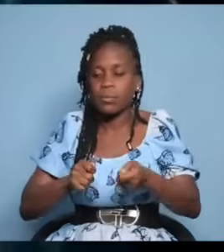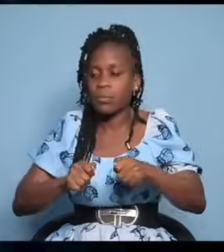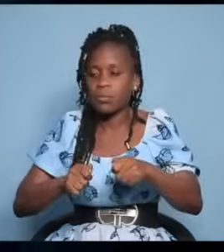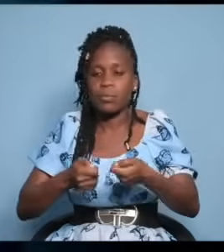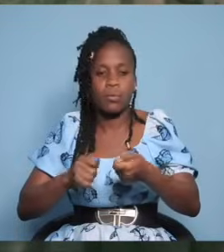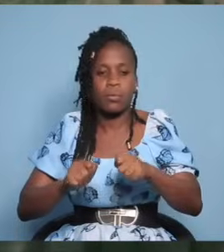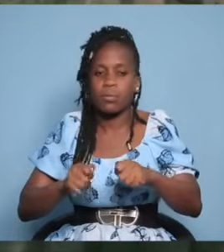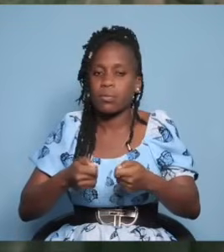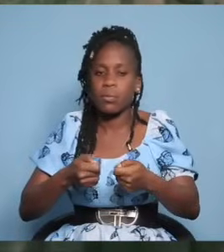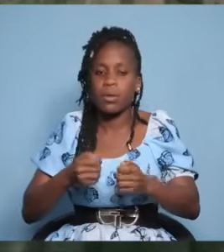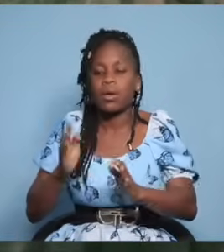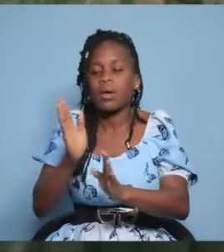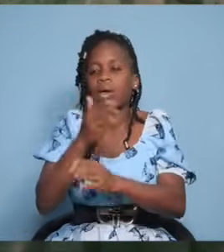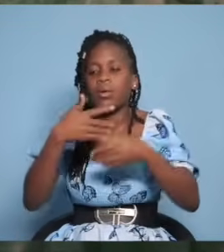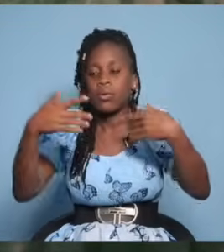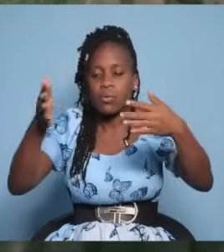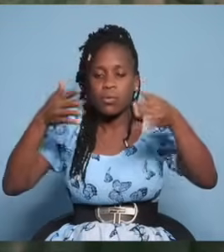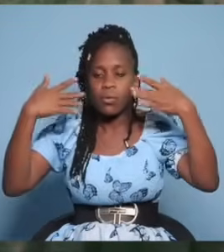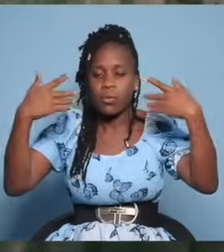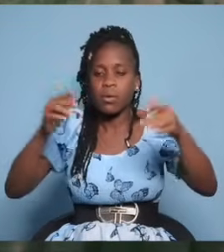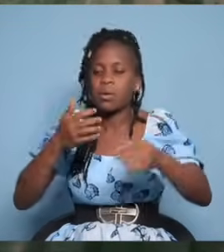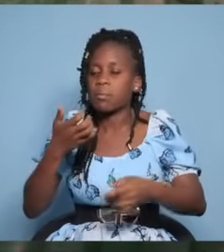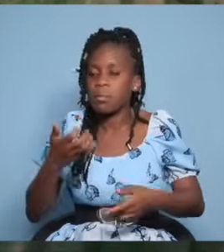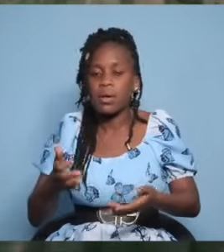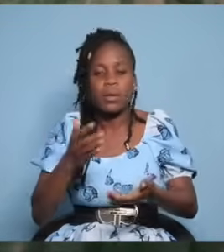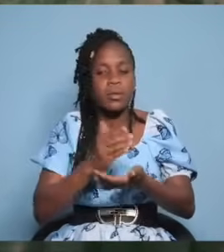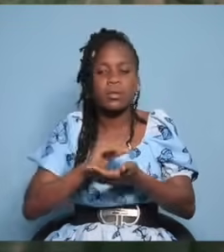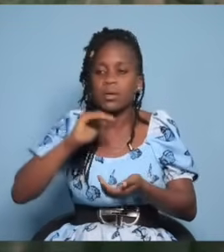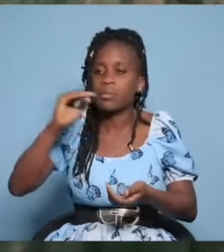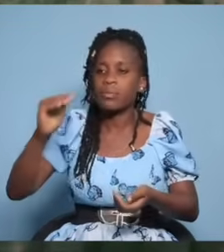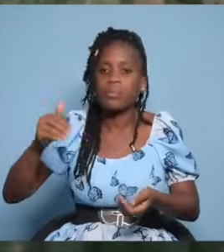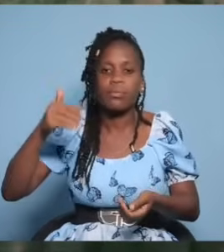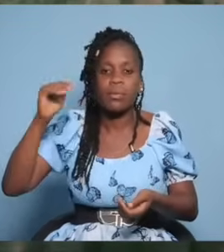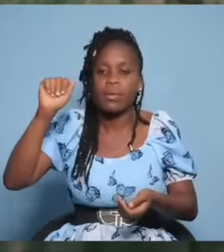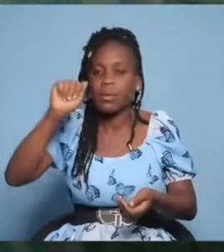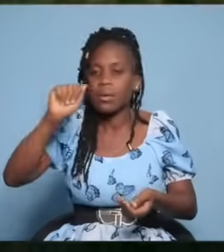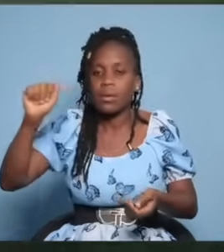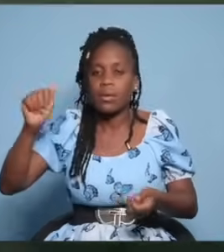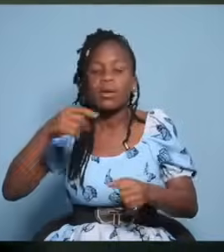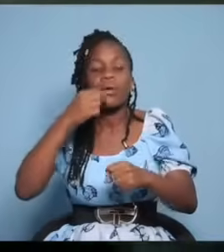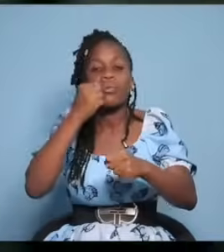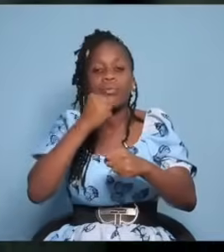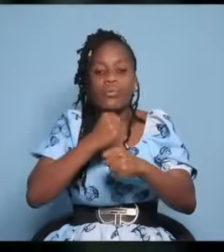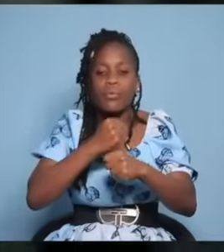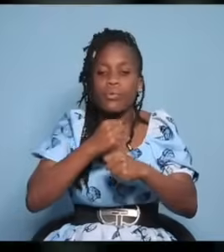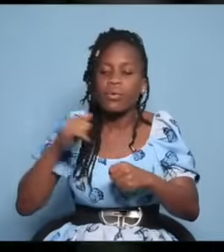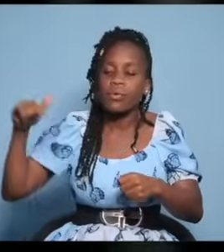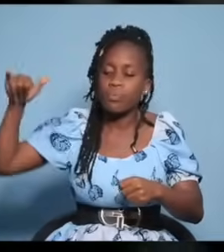na hali ya hewa mbaya katika milima ya Azuria ndio iliyofanya helikopta idondoke.